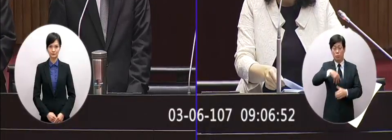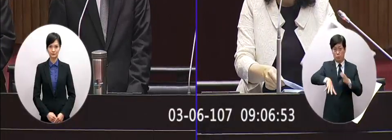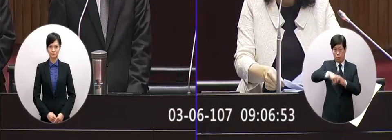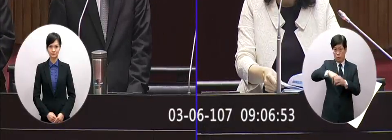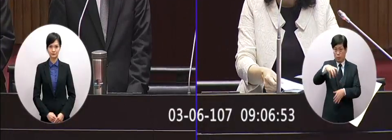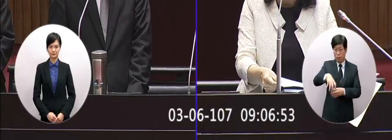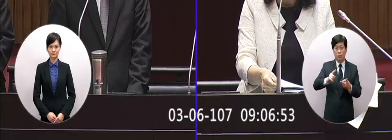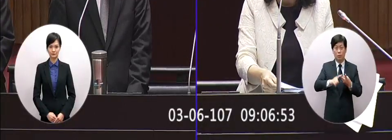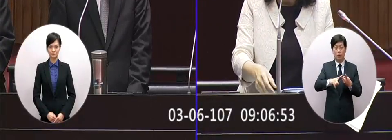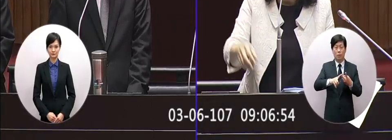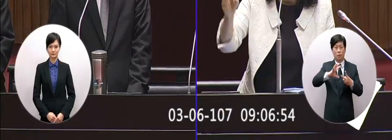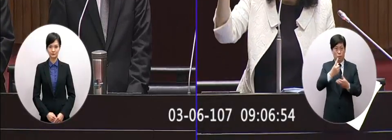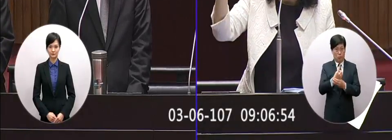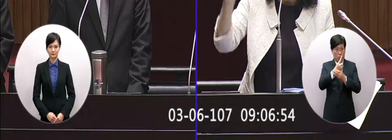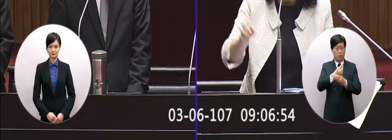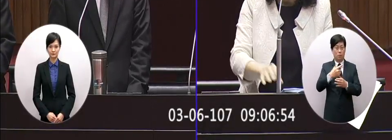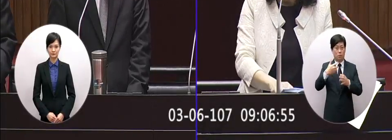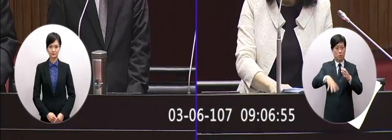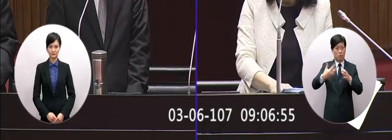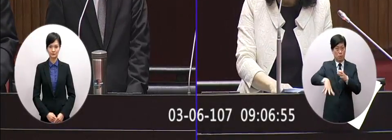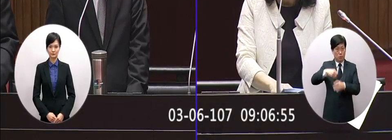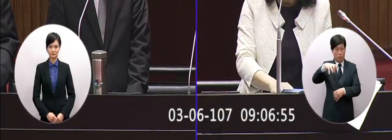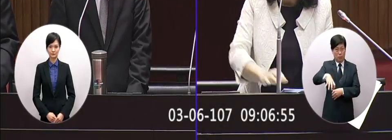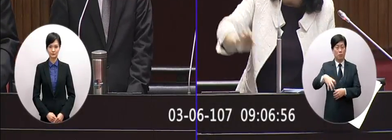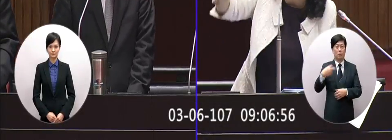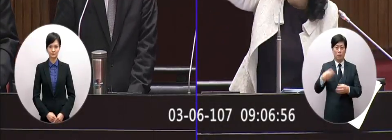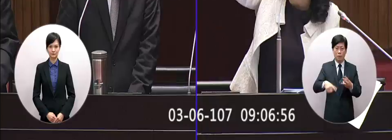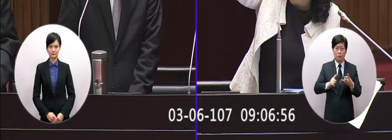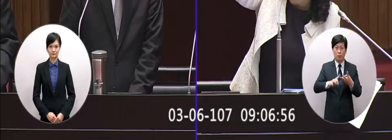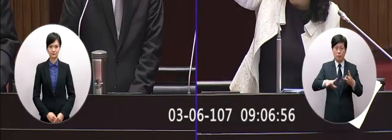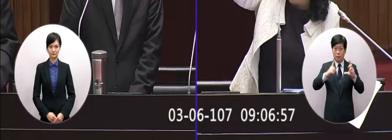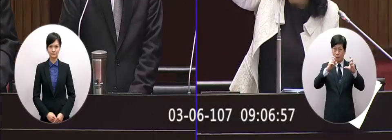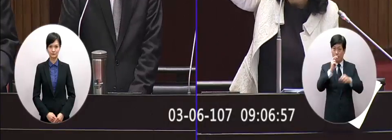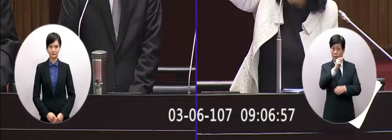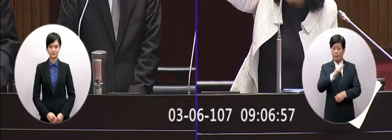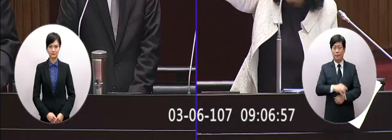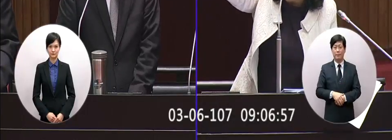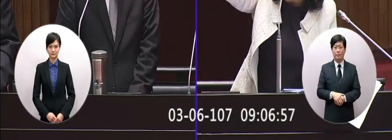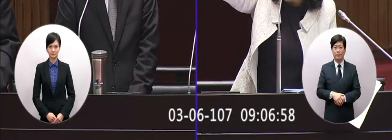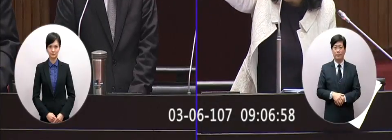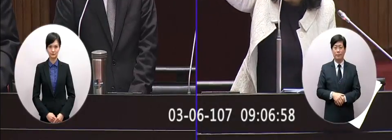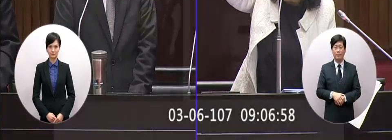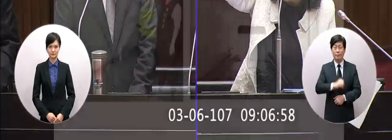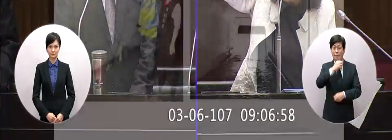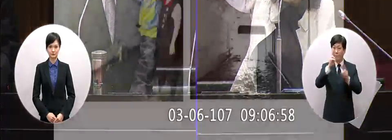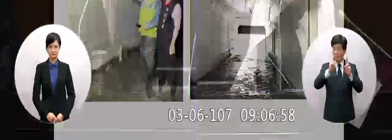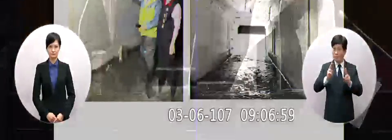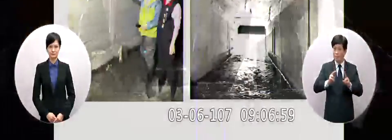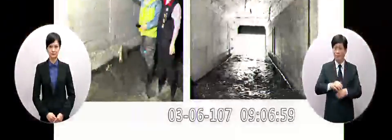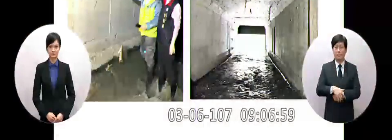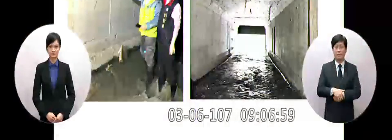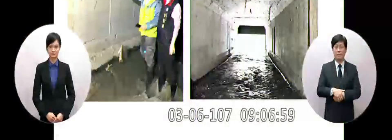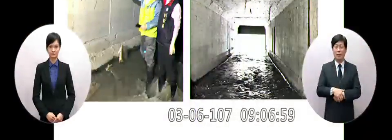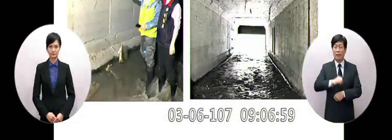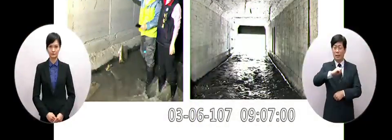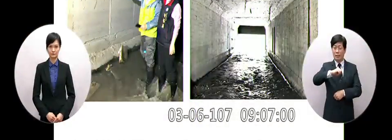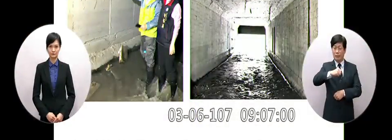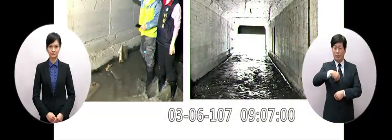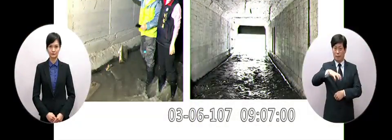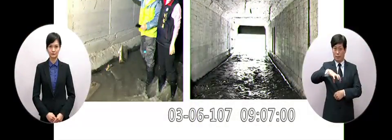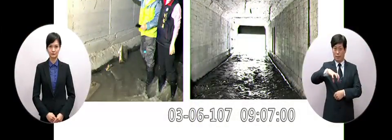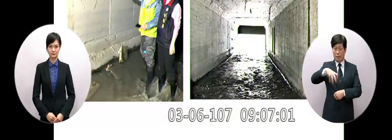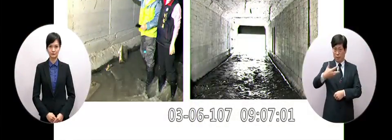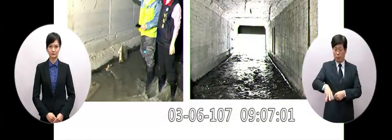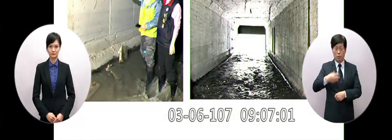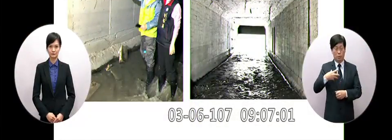国盛抽水站的部分哦，以及我们现在您看哈，那个我们台电、台水还有很多的